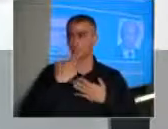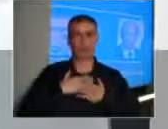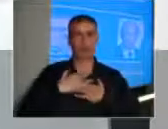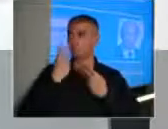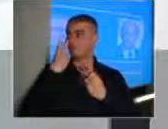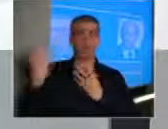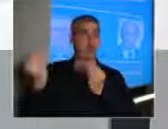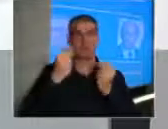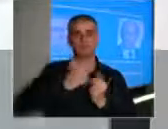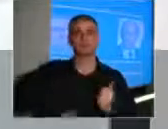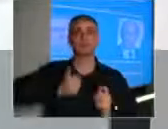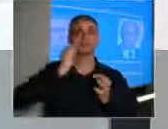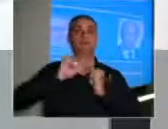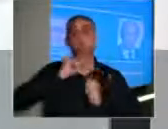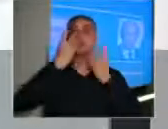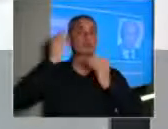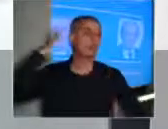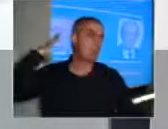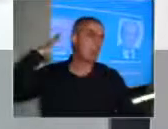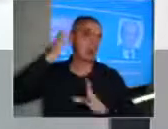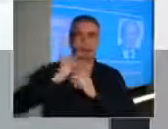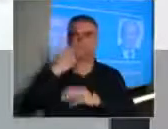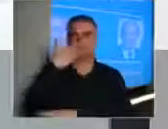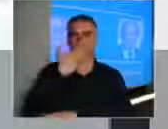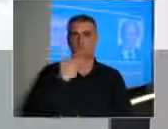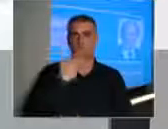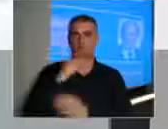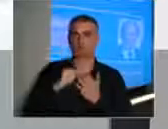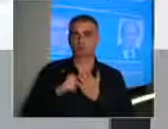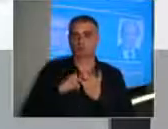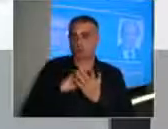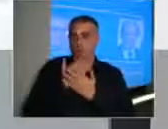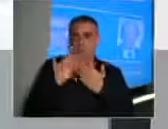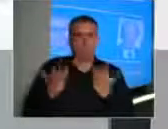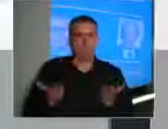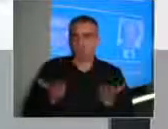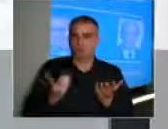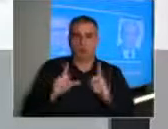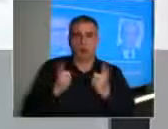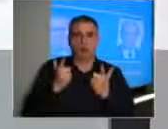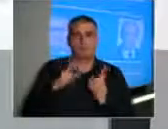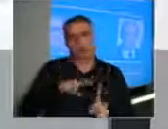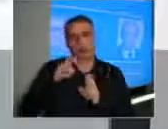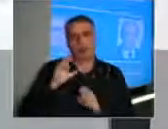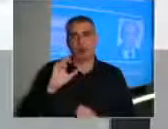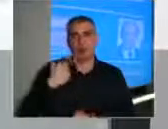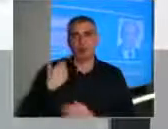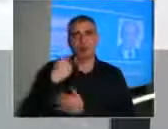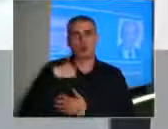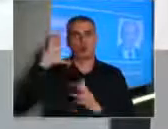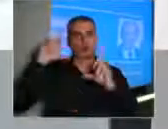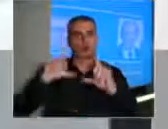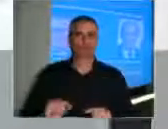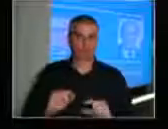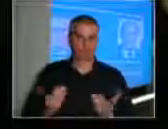בעיני רבים לשרת המשפטים הטובה בתולדות מדינת ישראל. לכן לא ברור למה לשתות דווקא לנו את המנדטים.